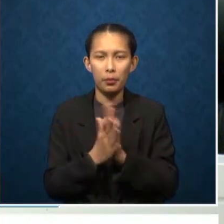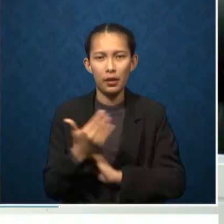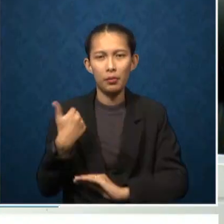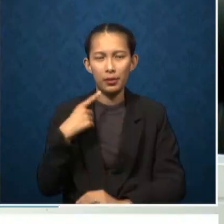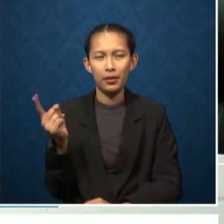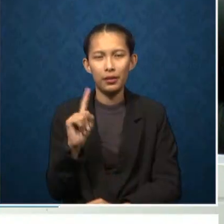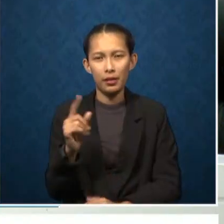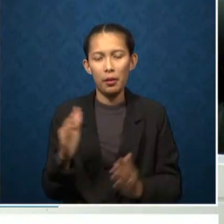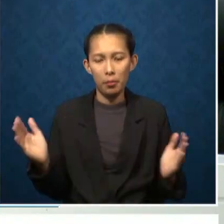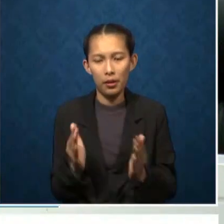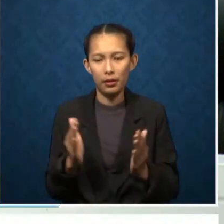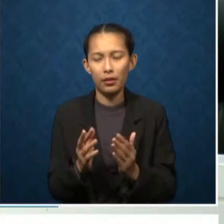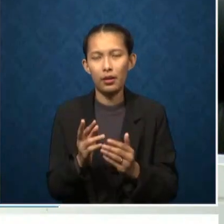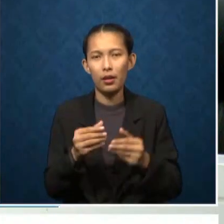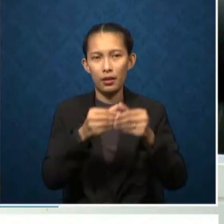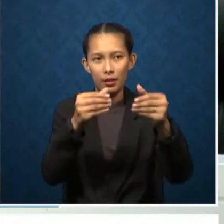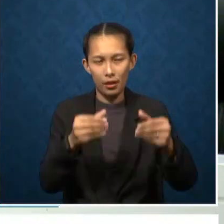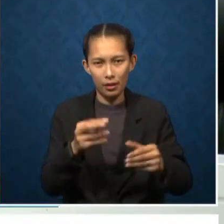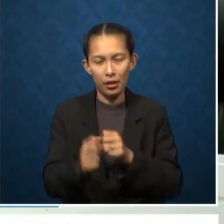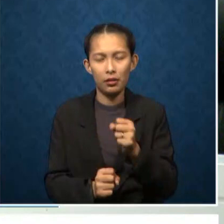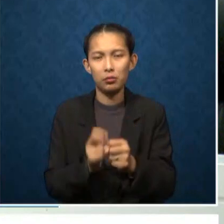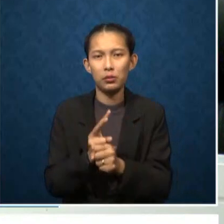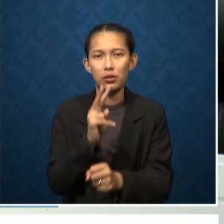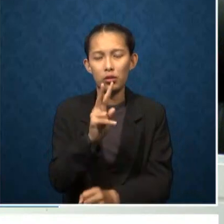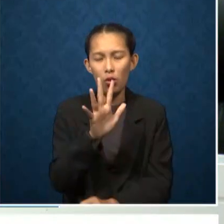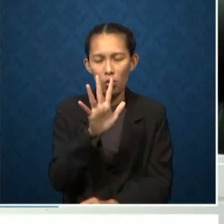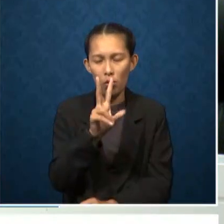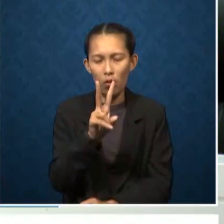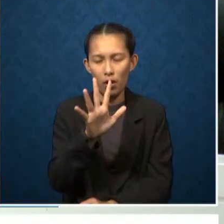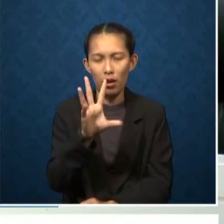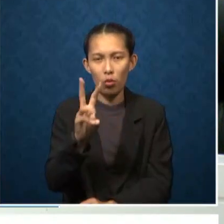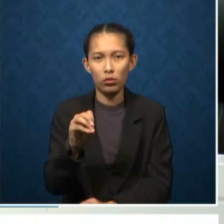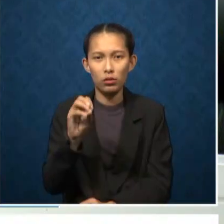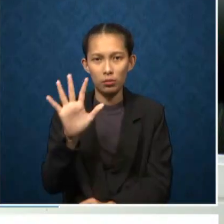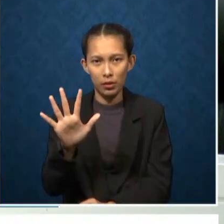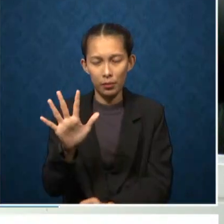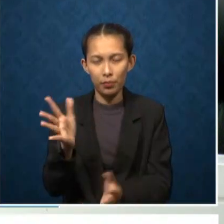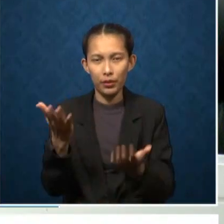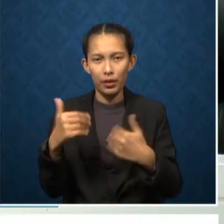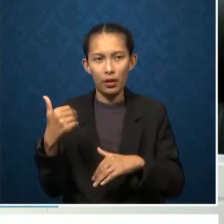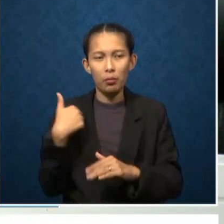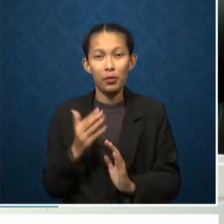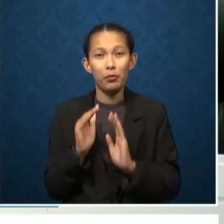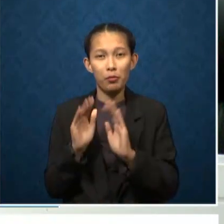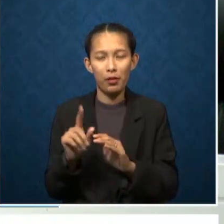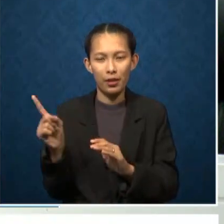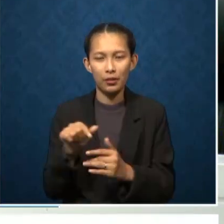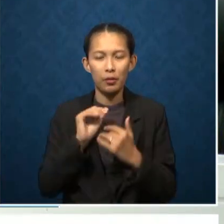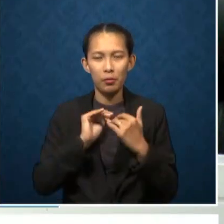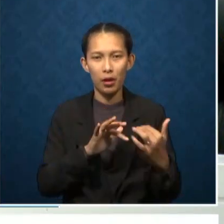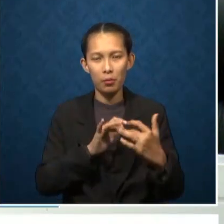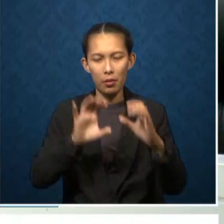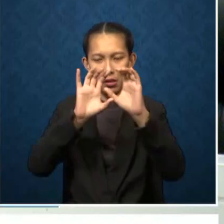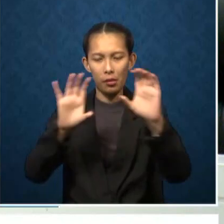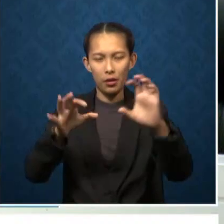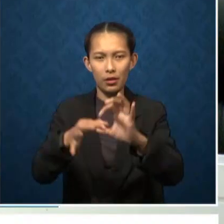งานพัฒนาระบบราชการประจำปีของปี2565นะคะรวมทั้งประเด็นที่ฝากให้ไปประสานส่วนราชการที่เกี่ยวข้